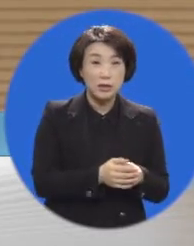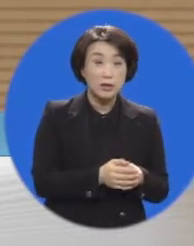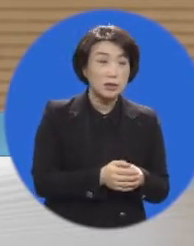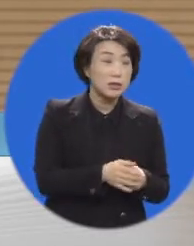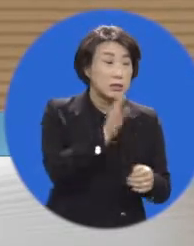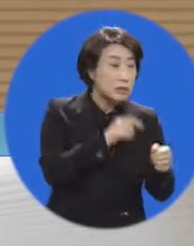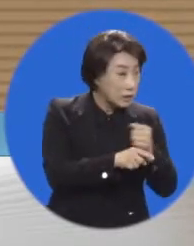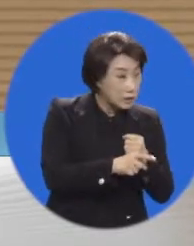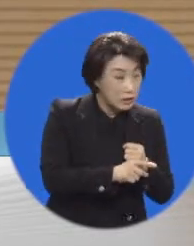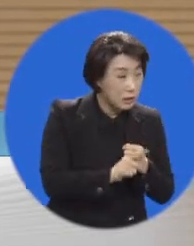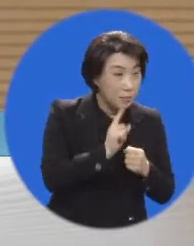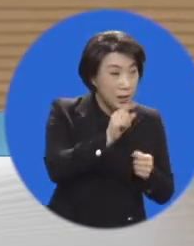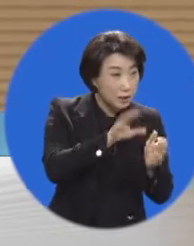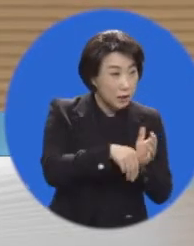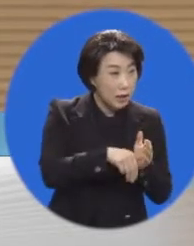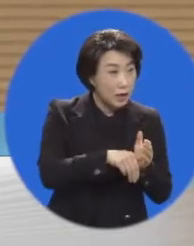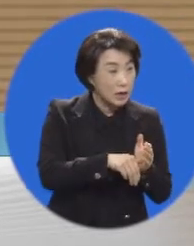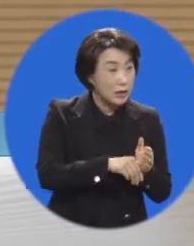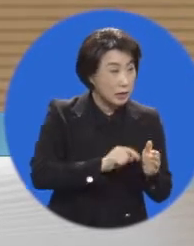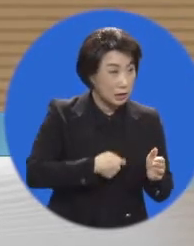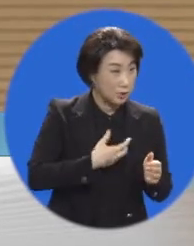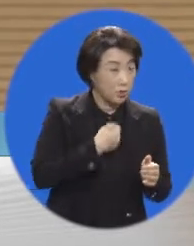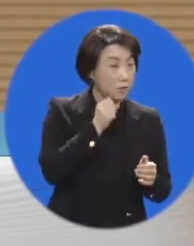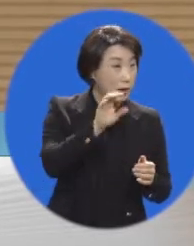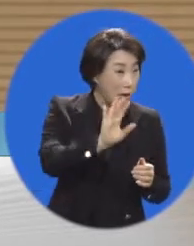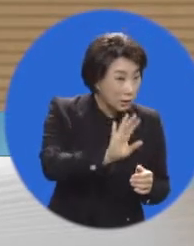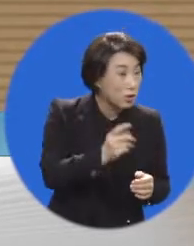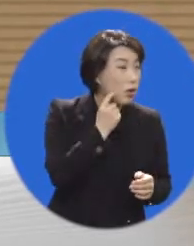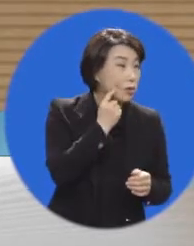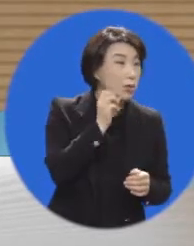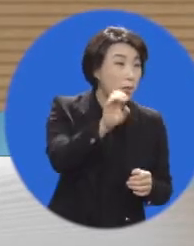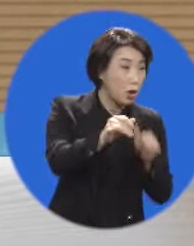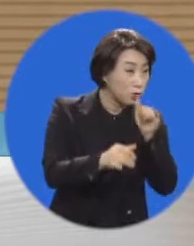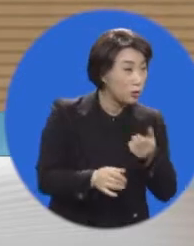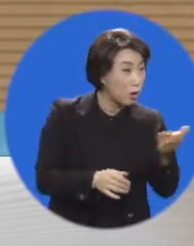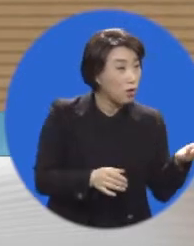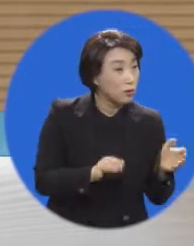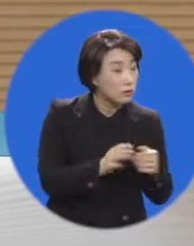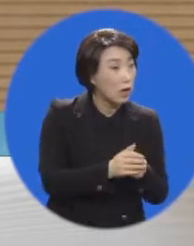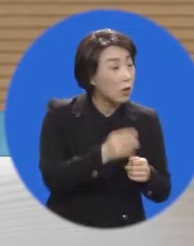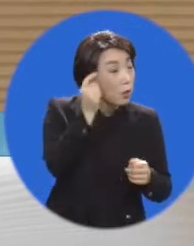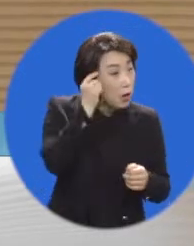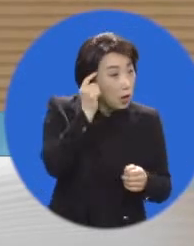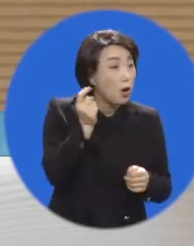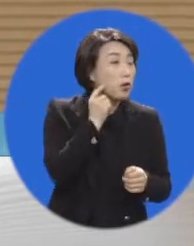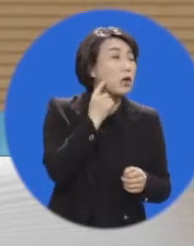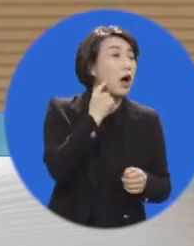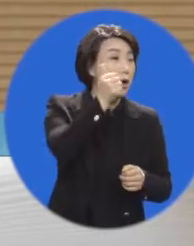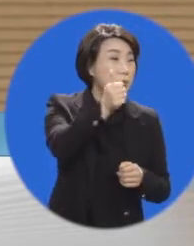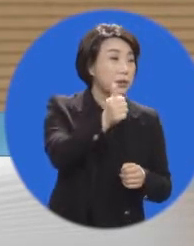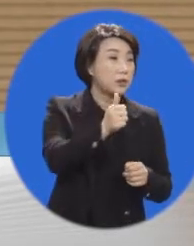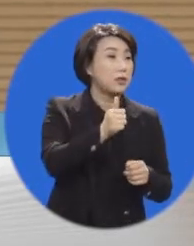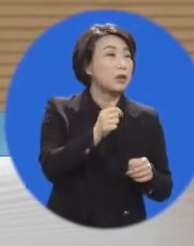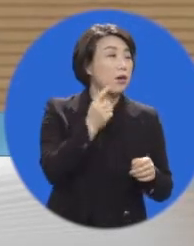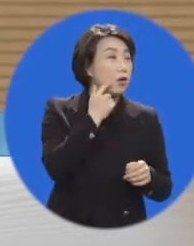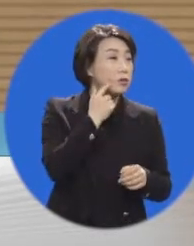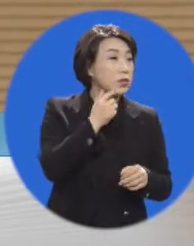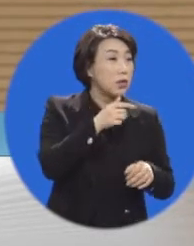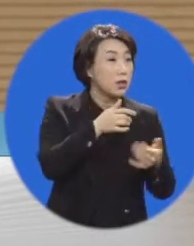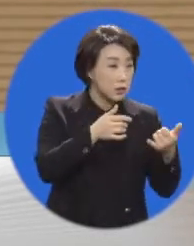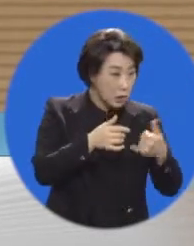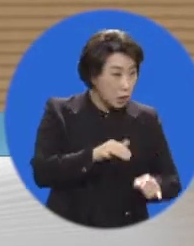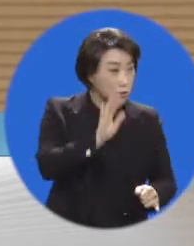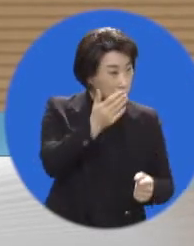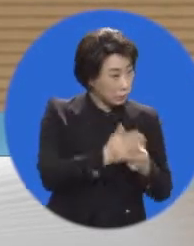그 진리를 말할 때마다 대우수로 말하자고 거짓을 말하라니, 저는 거짓의 애비, 거짓의